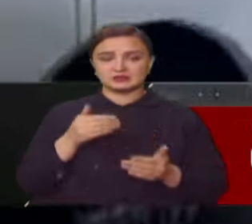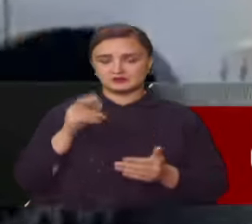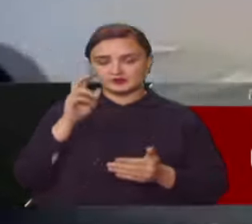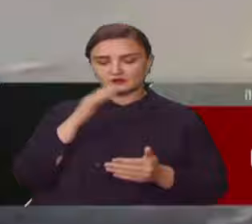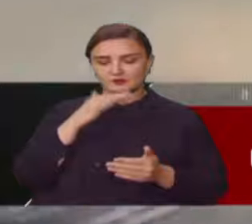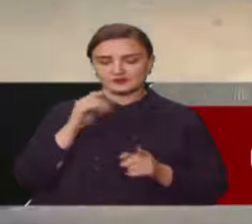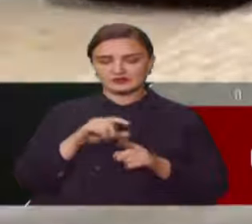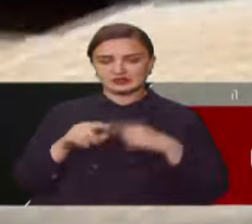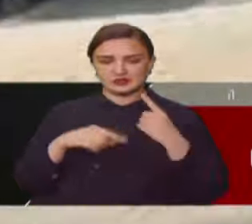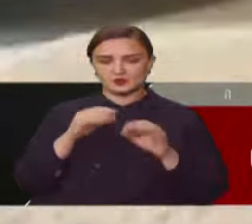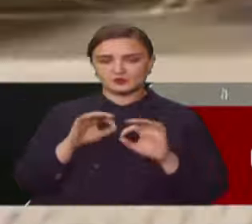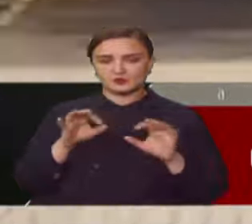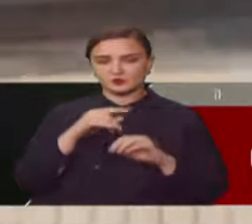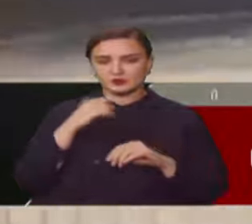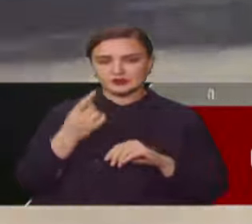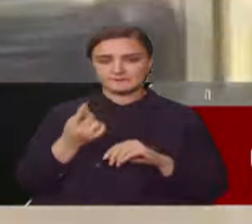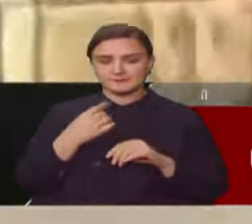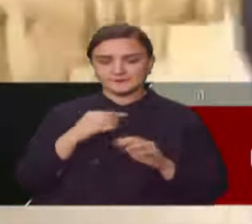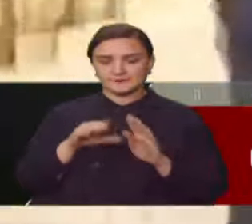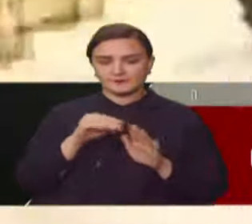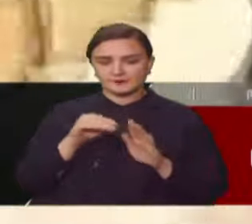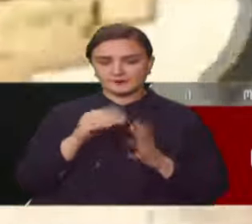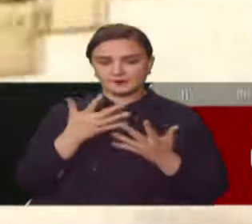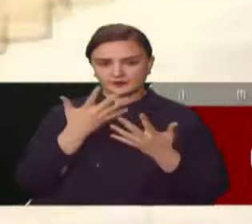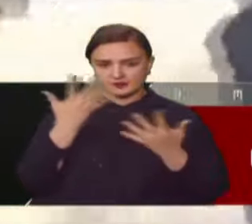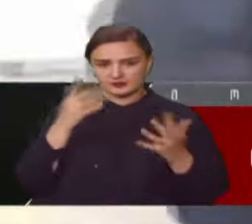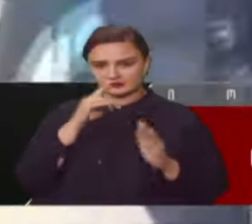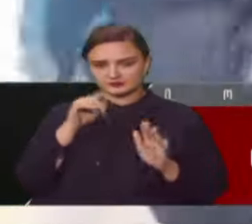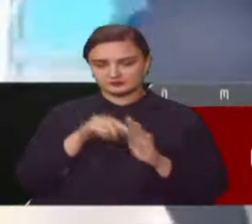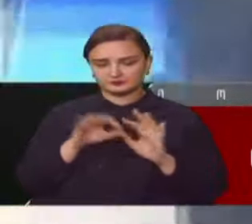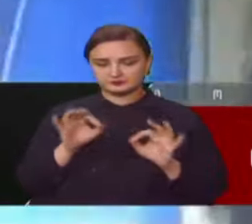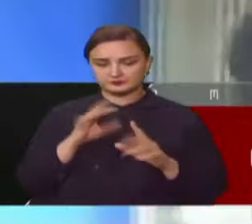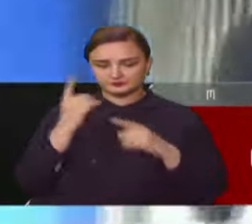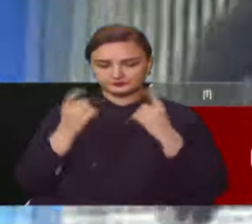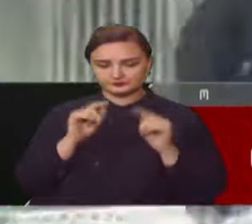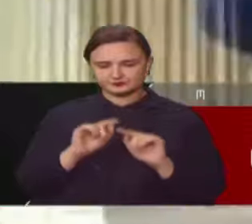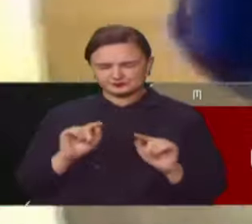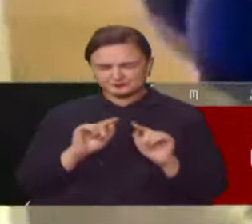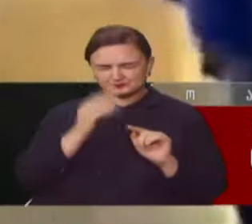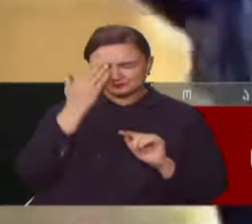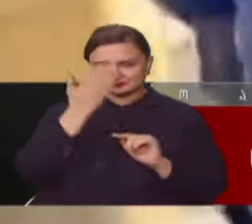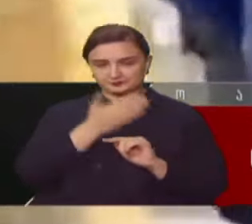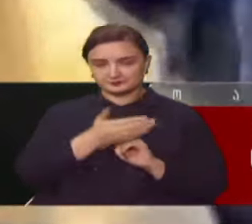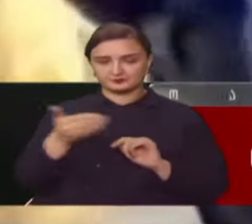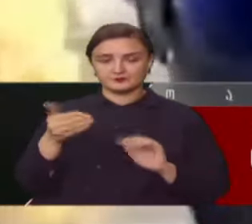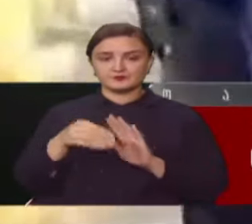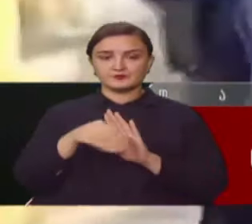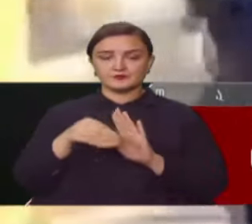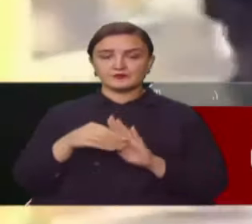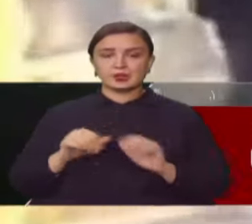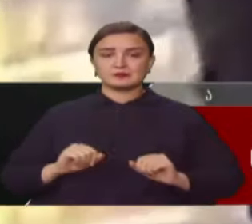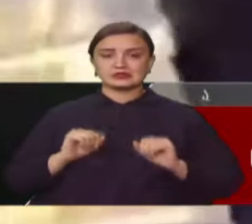ბევრს საუბრობდა რუსეთის მხრიდან არჩევნებში ღია ჩარევაზე, დეზინფორმაციულ კამპანიაზე და ამომრჩეველთა მოსყიდვის მცდელობებზე.